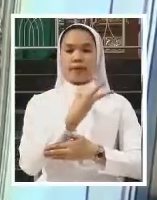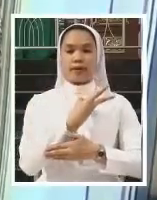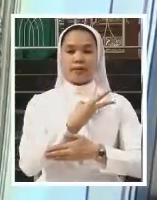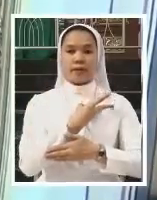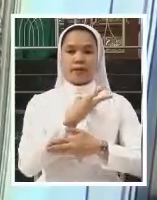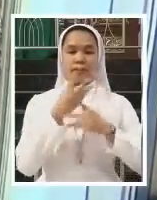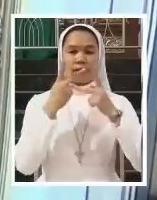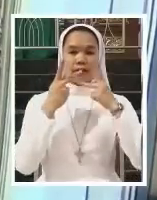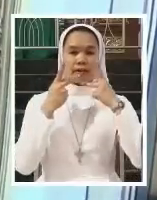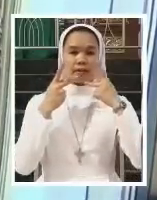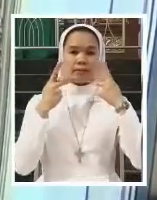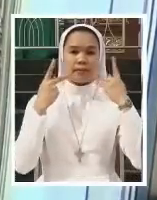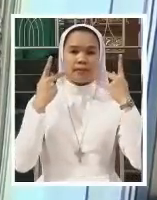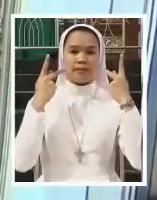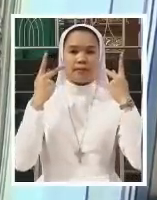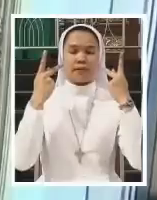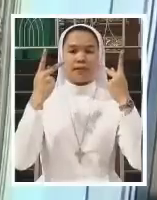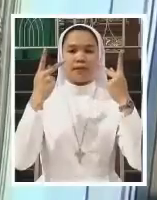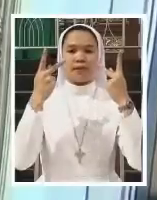kapurangan.